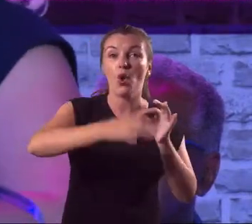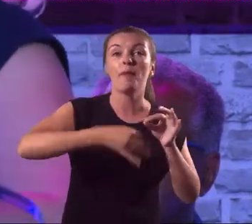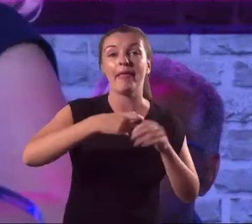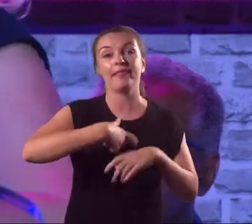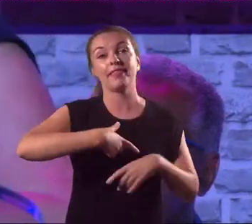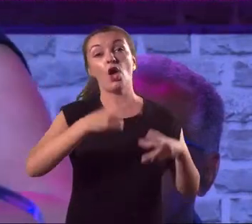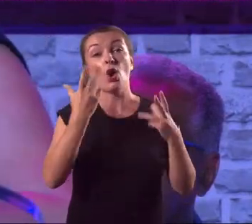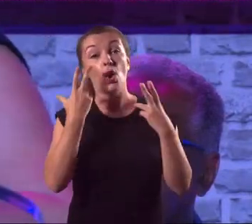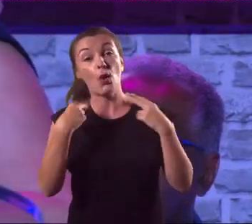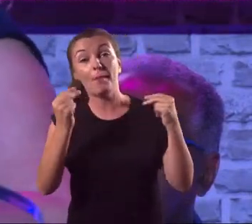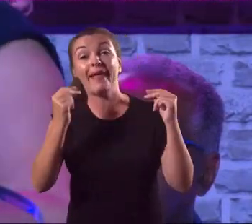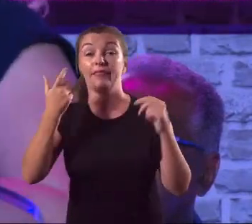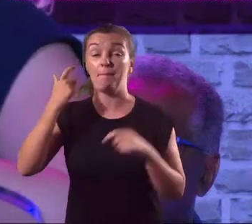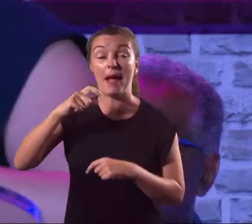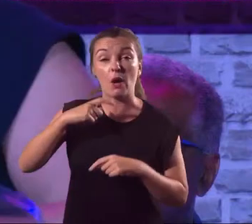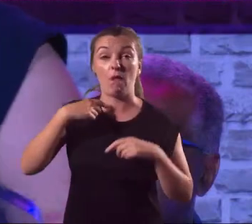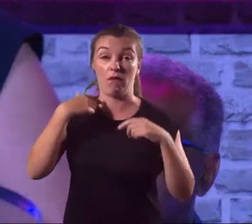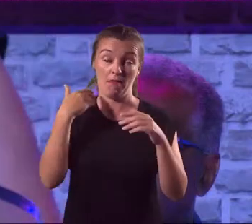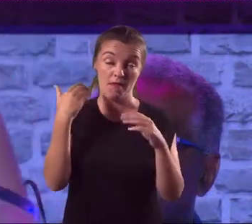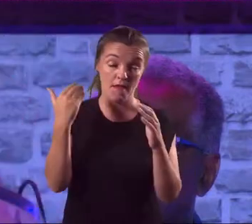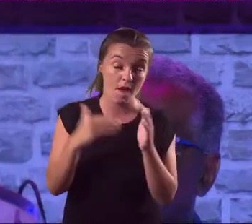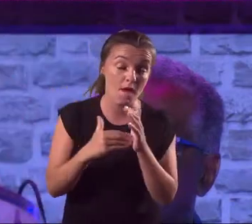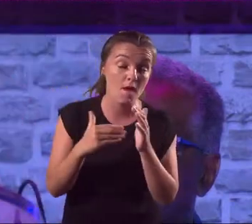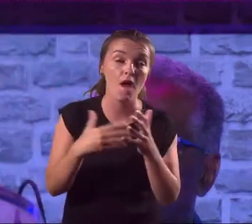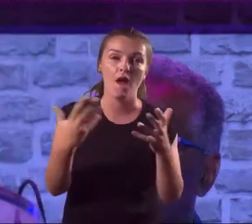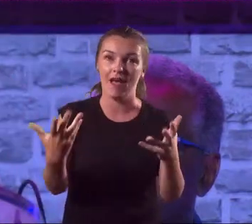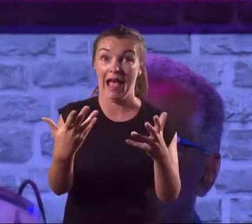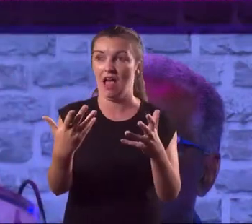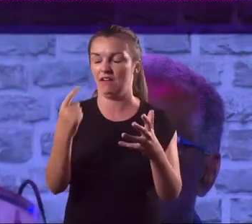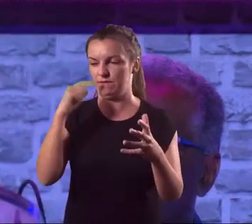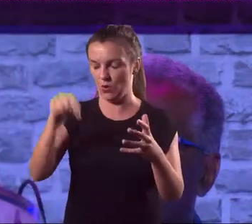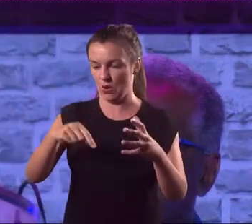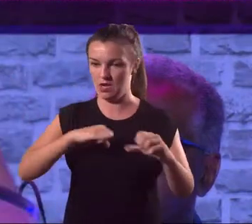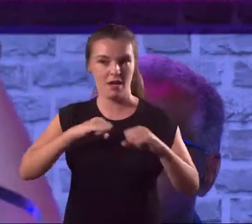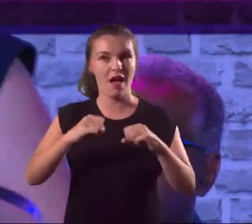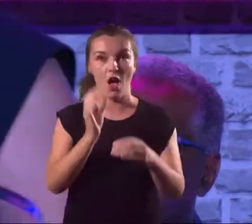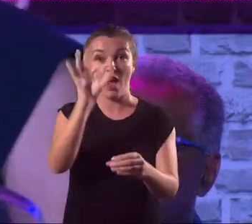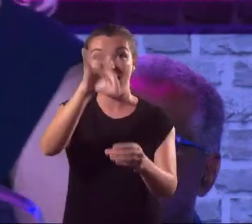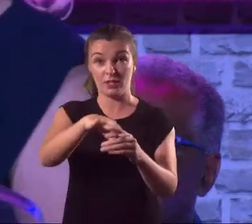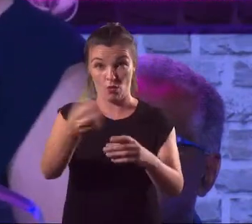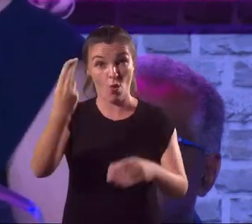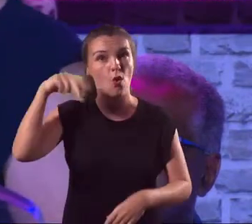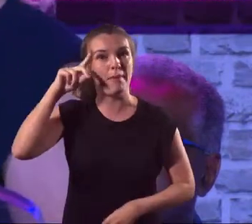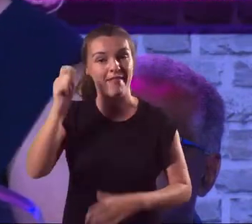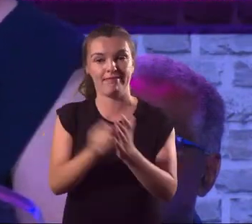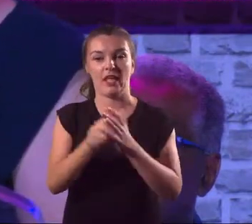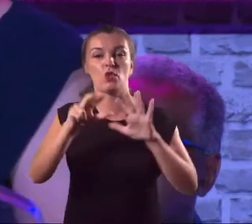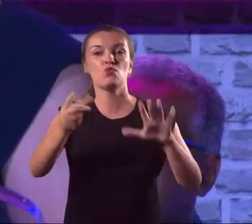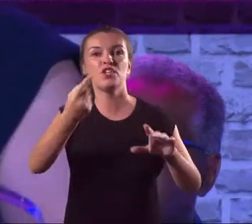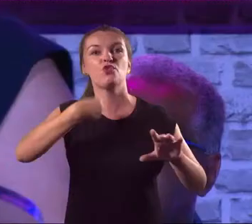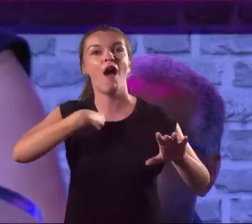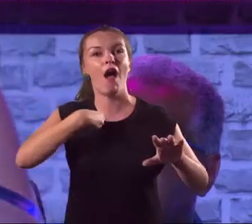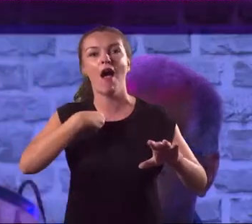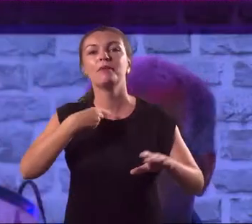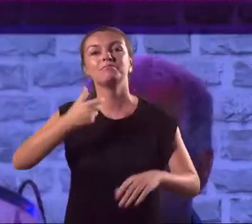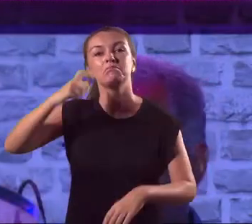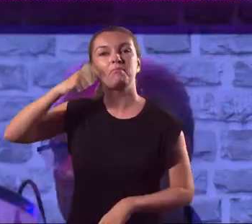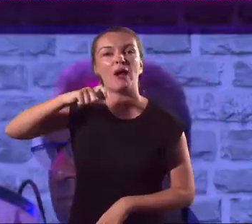Penie, alors ça se joue aussi dans l'élection européenne, où nous devons faire en sorte que dès le 8 juin, l'après-Macron